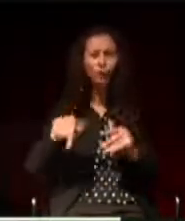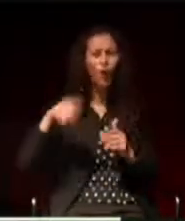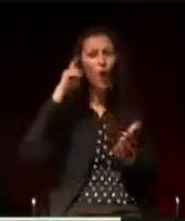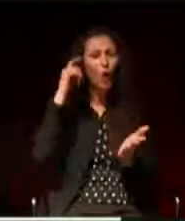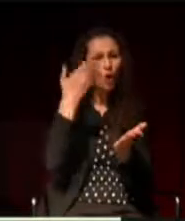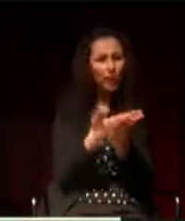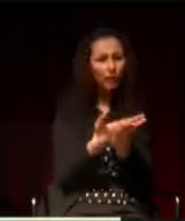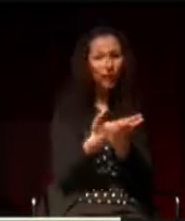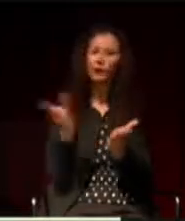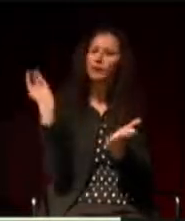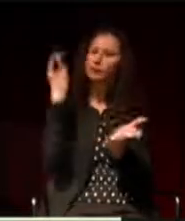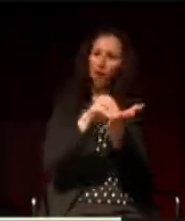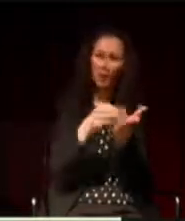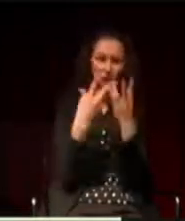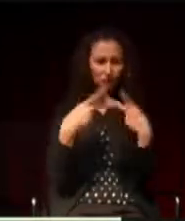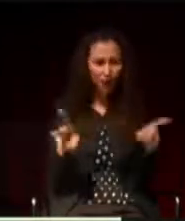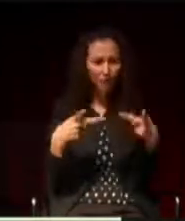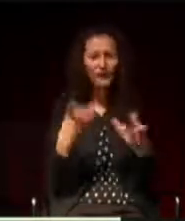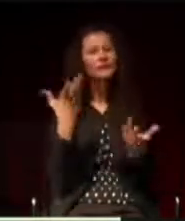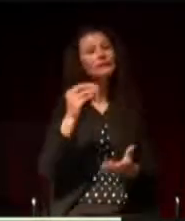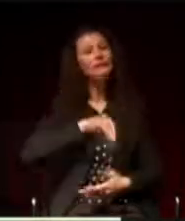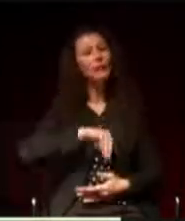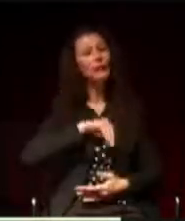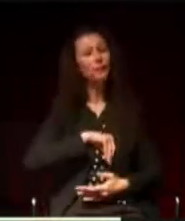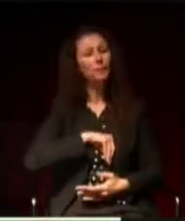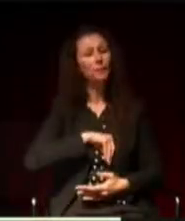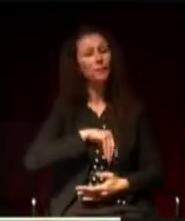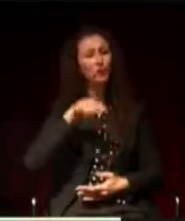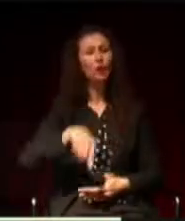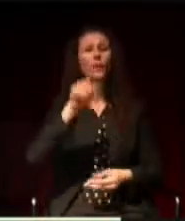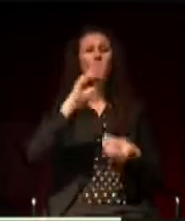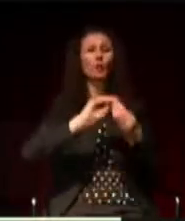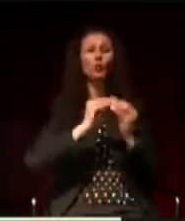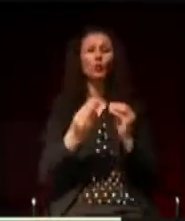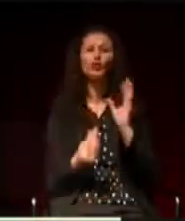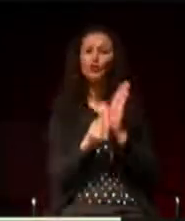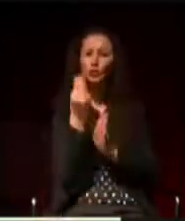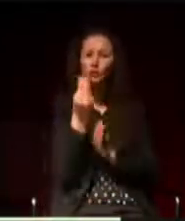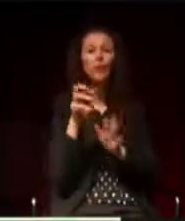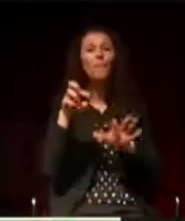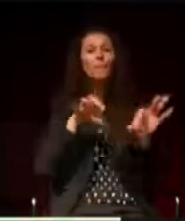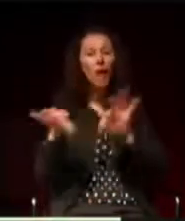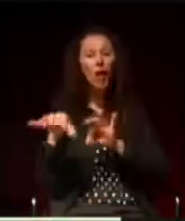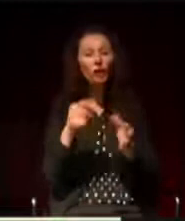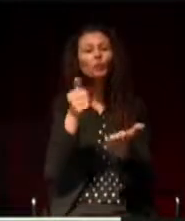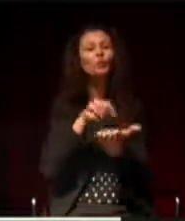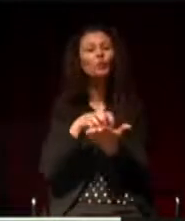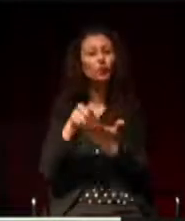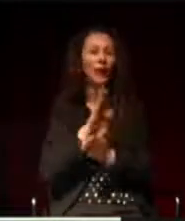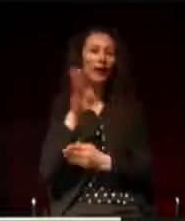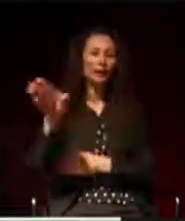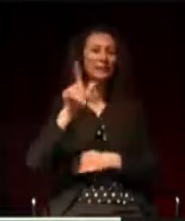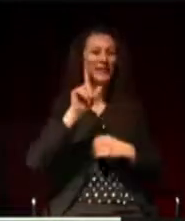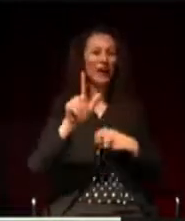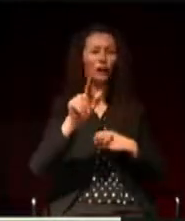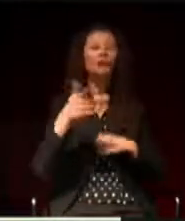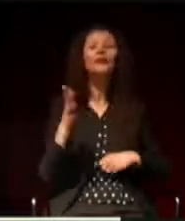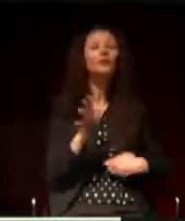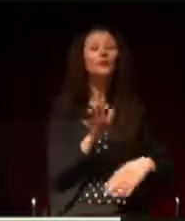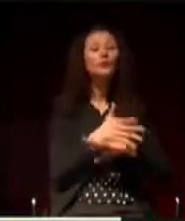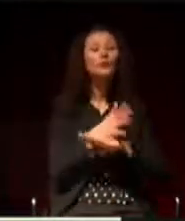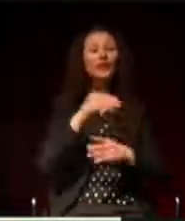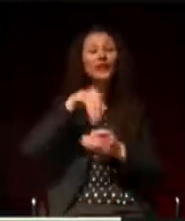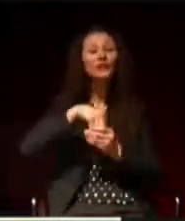önererek içine yerleştirebilir. Fakat sanırım şöyle bir sorun da çıkmış. Plan bütçede gitmesi gerekiyormuş. Çünkü içinde